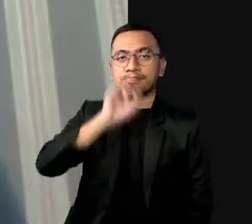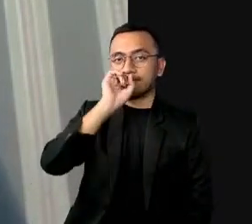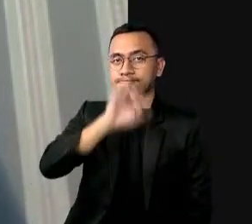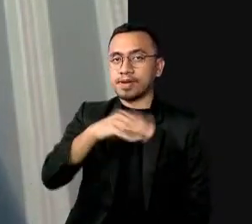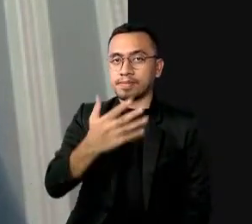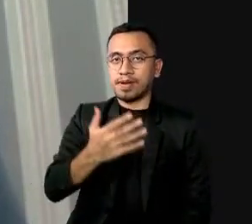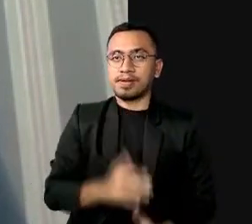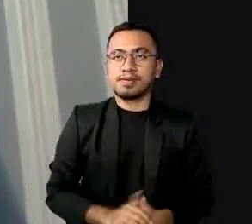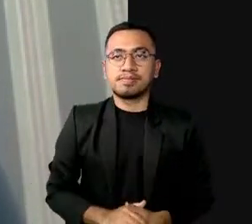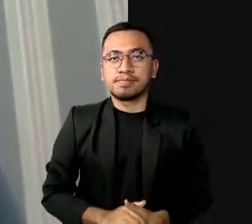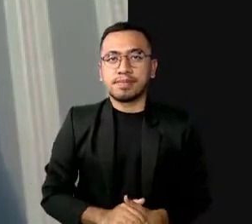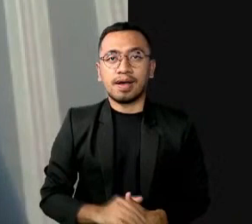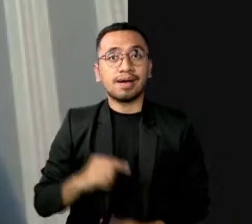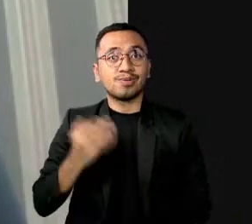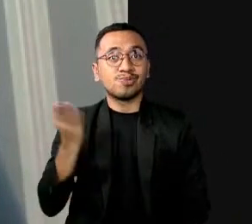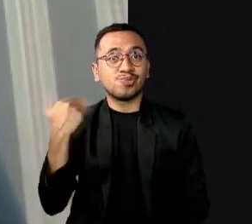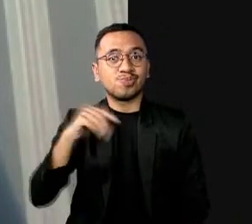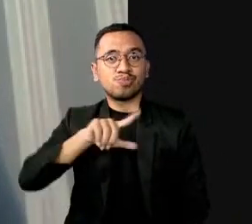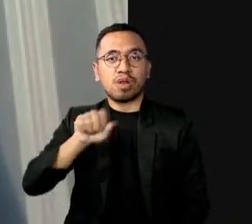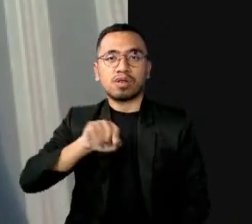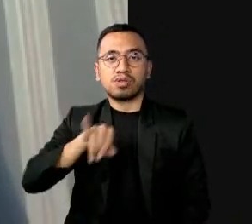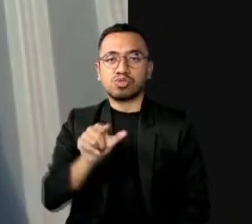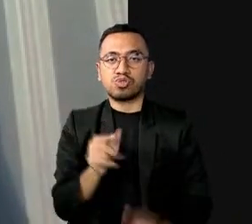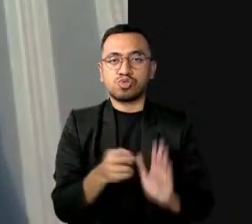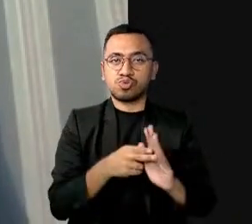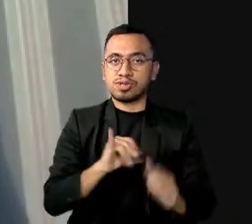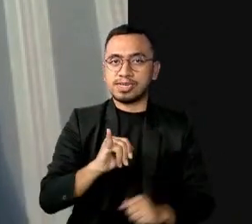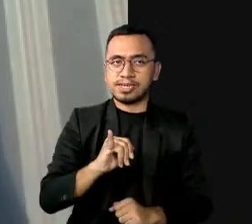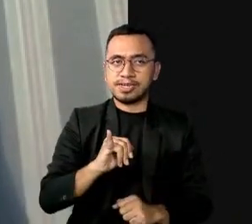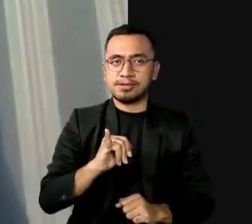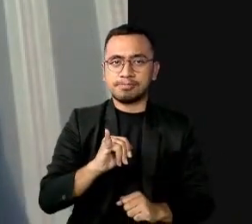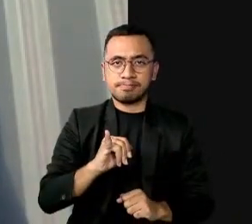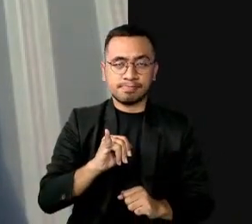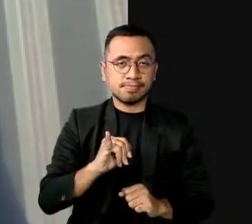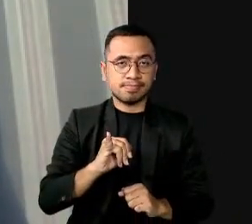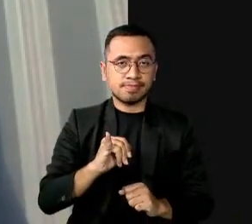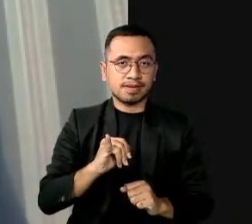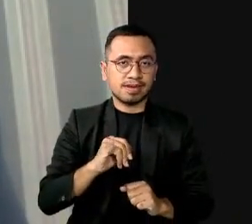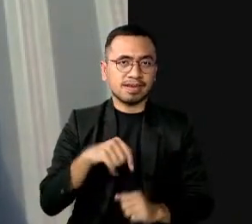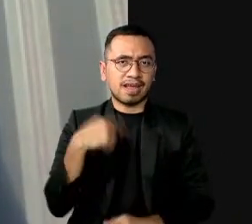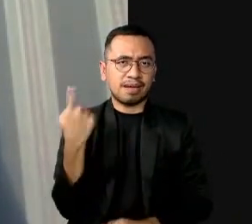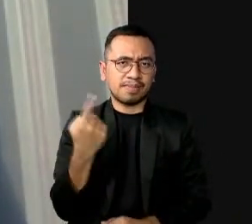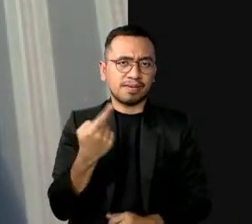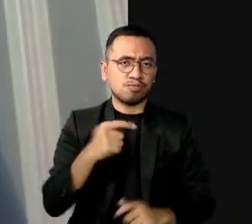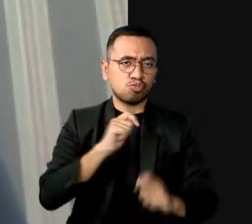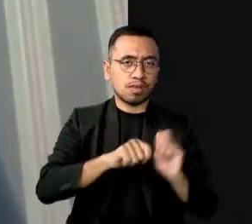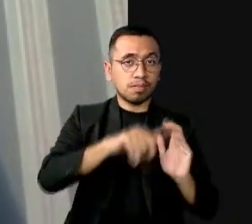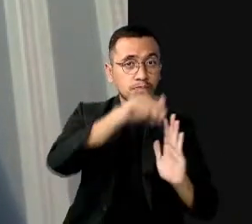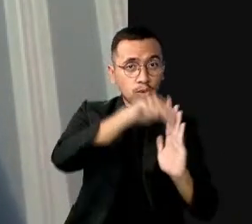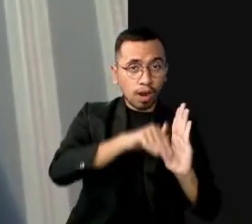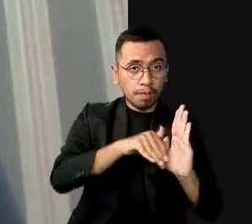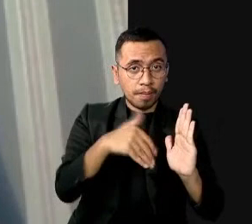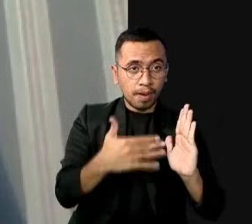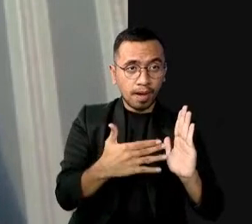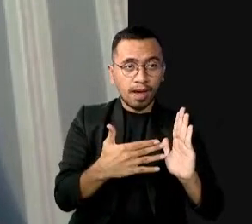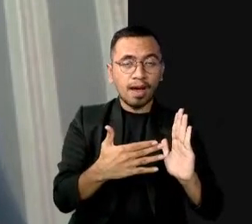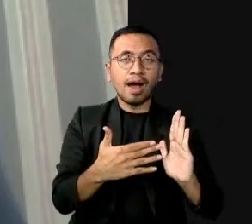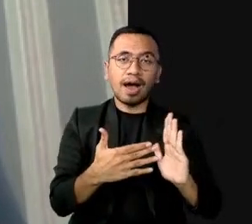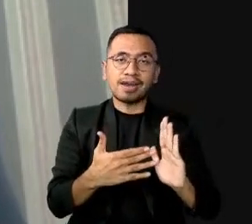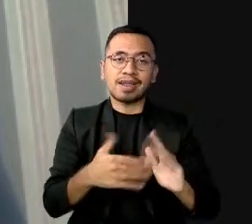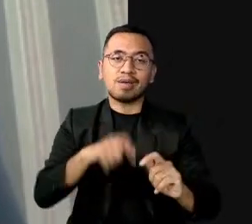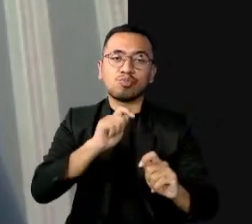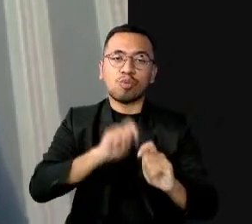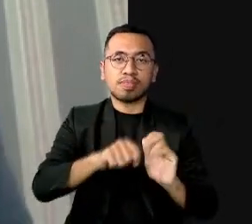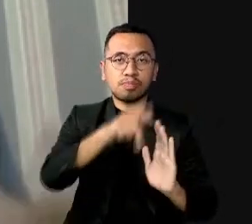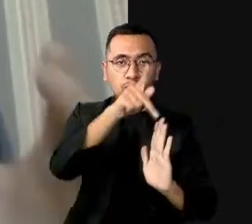sejak bulan Juni tapi sudah menerapkan satu konsepsi dari Depok gitu pembatasan sosial Kampung